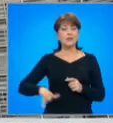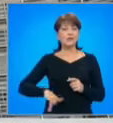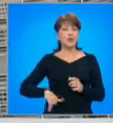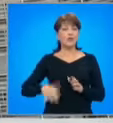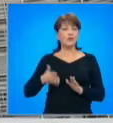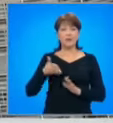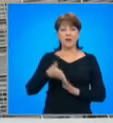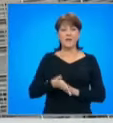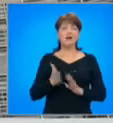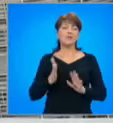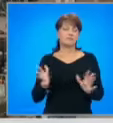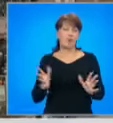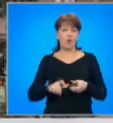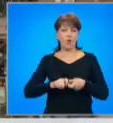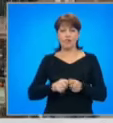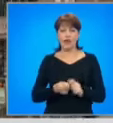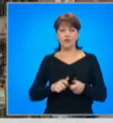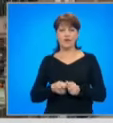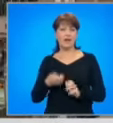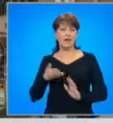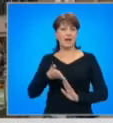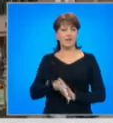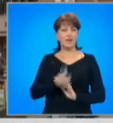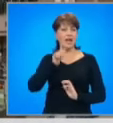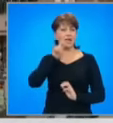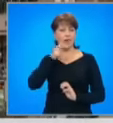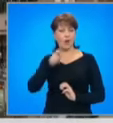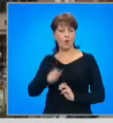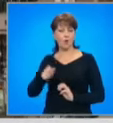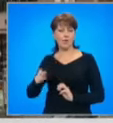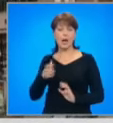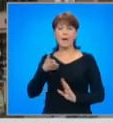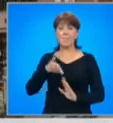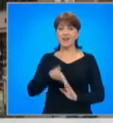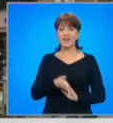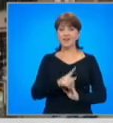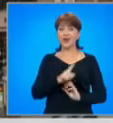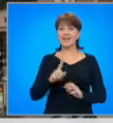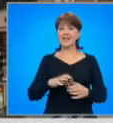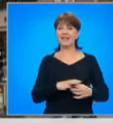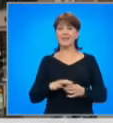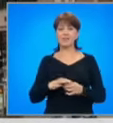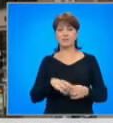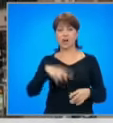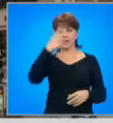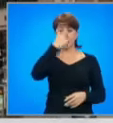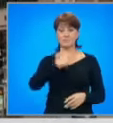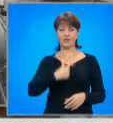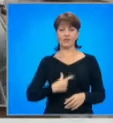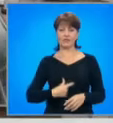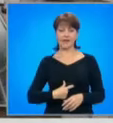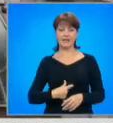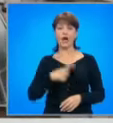право и грубо нарушава фундаменталните права на украинците, включително правото им на независимост, суверенитет и териториална